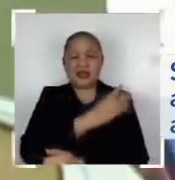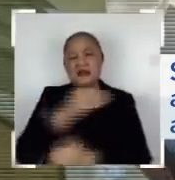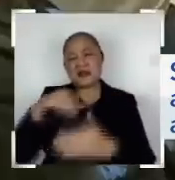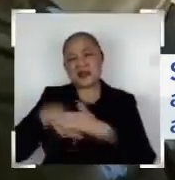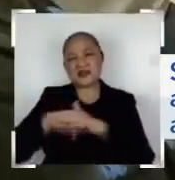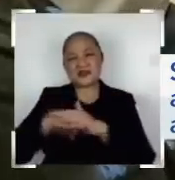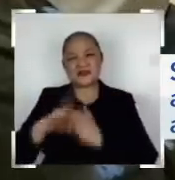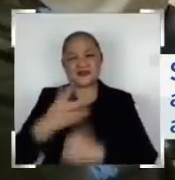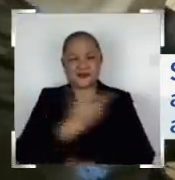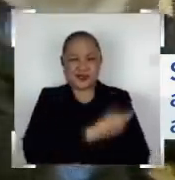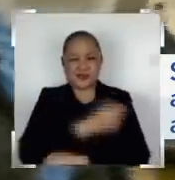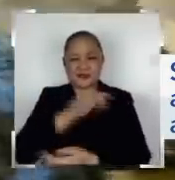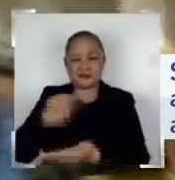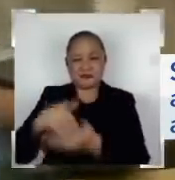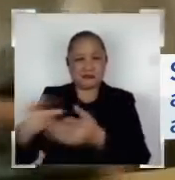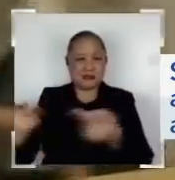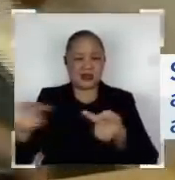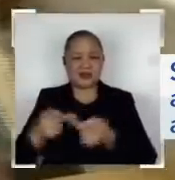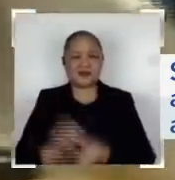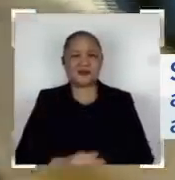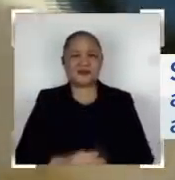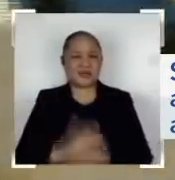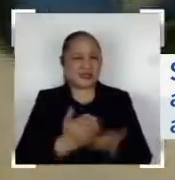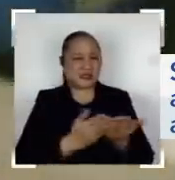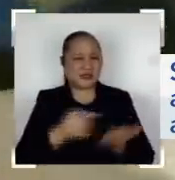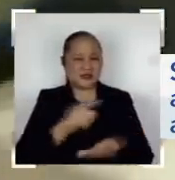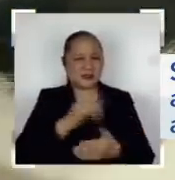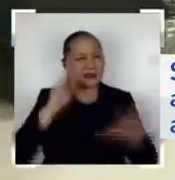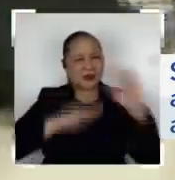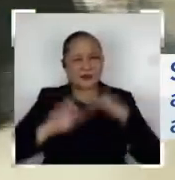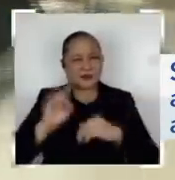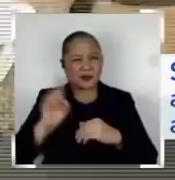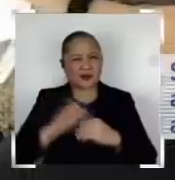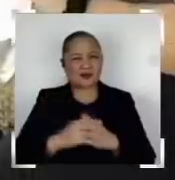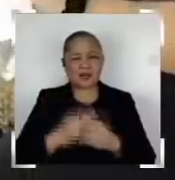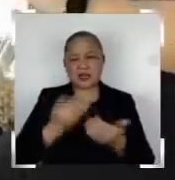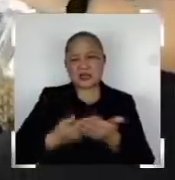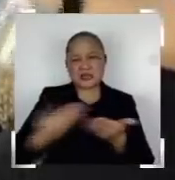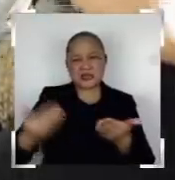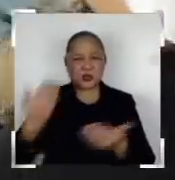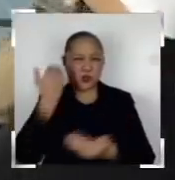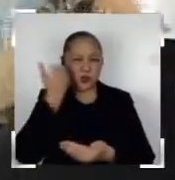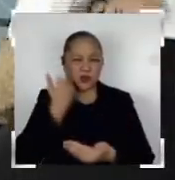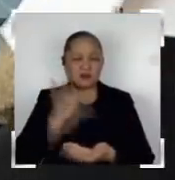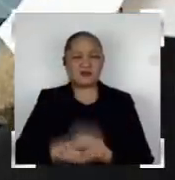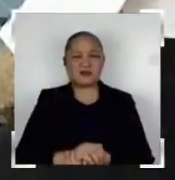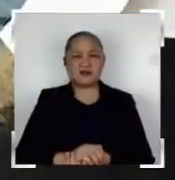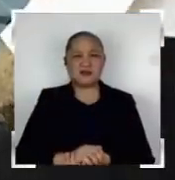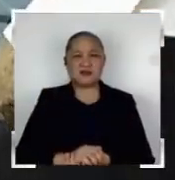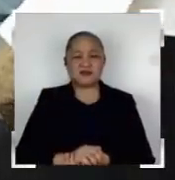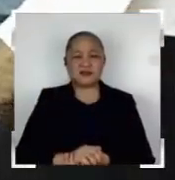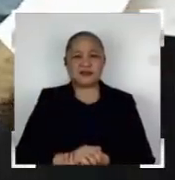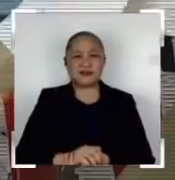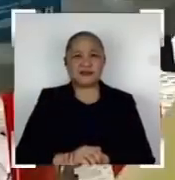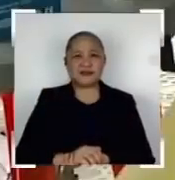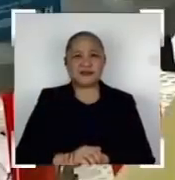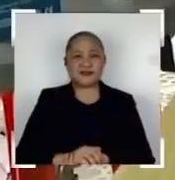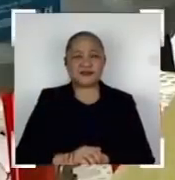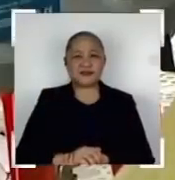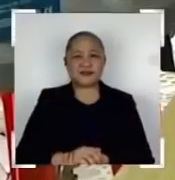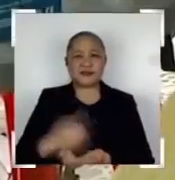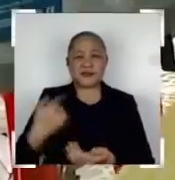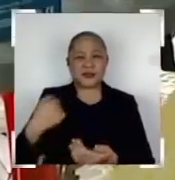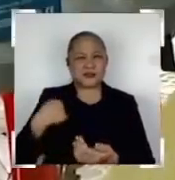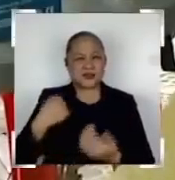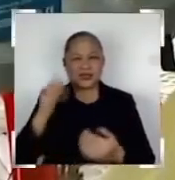site. May iba naman na naging problema ang ibang kagamitan sa pagbabakuna. Yung mga logistical issues